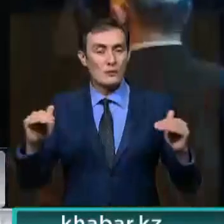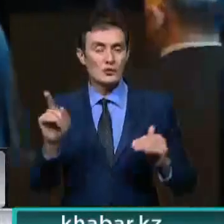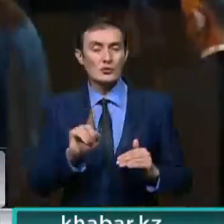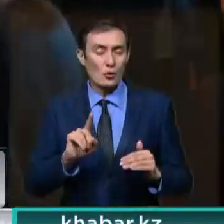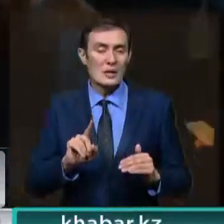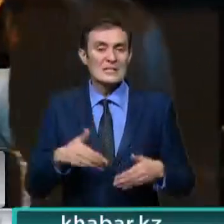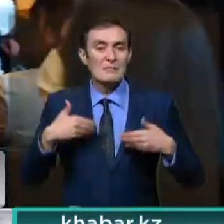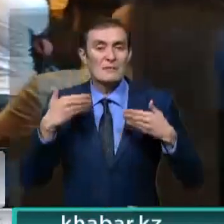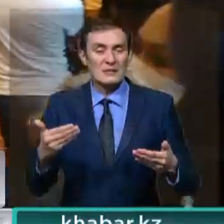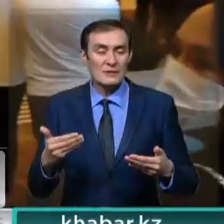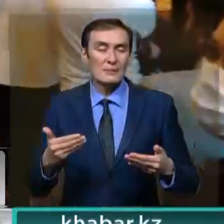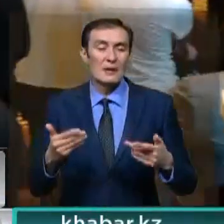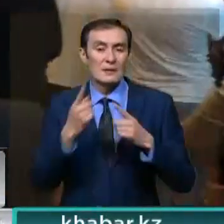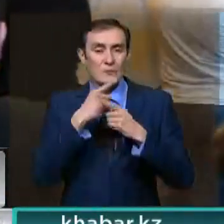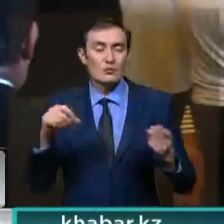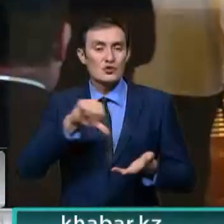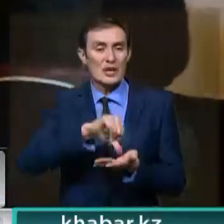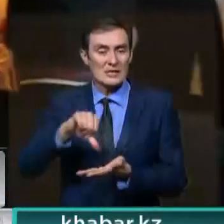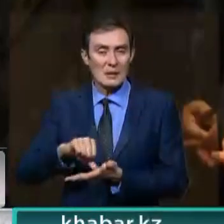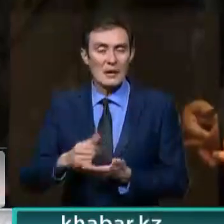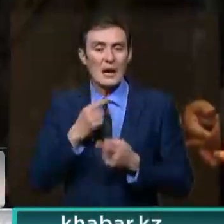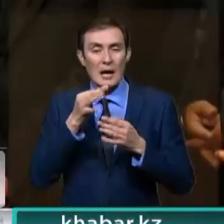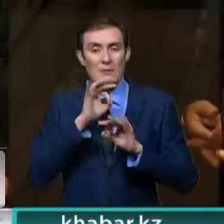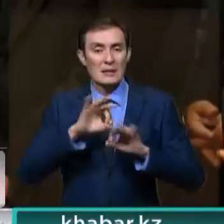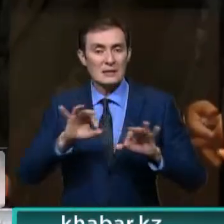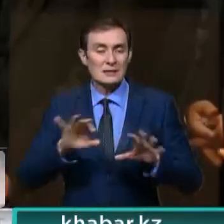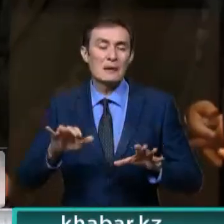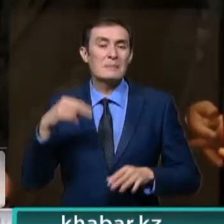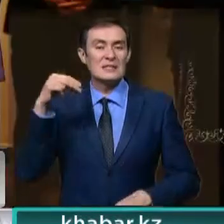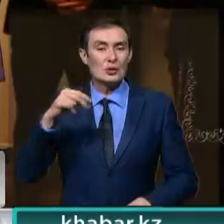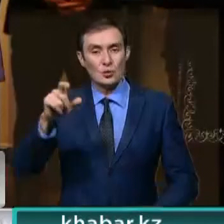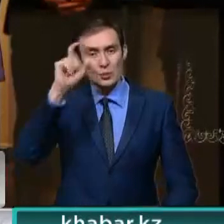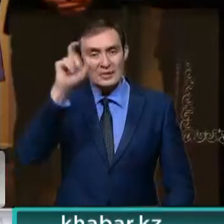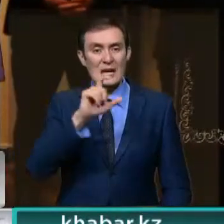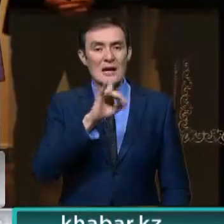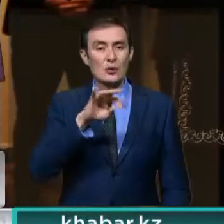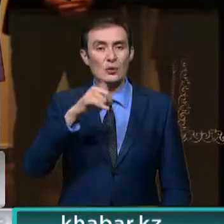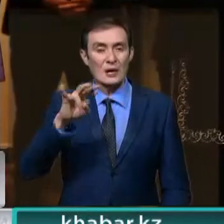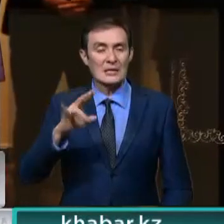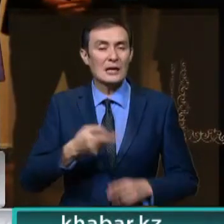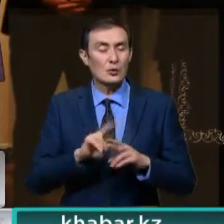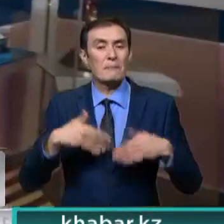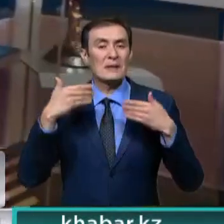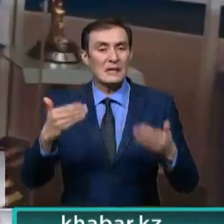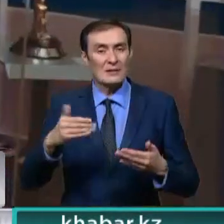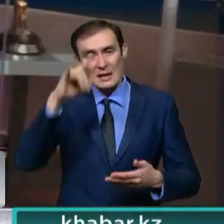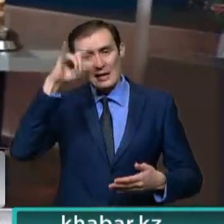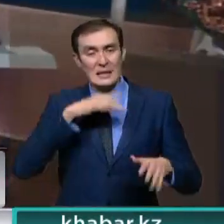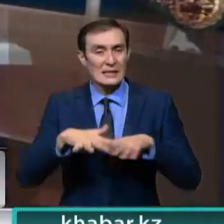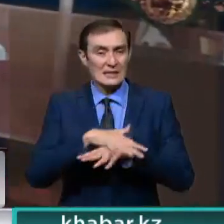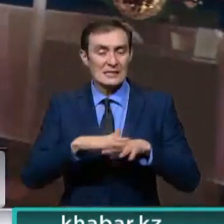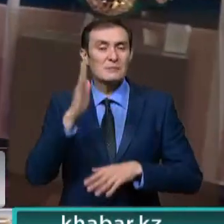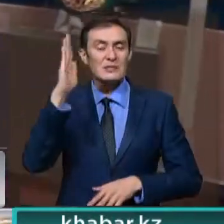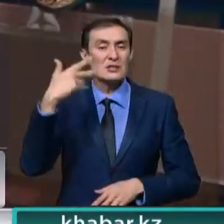что с приветственным адресом гостям и участникам обратился президент Турции Реджеп Эрдоган, который поздравил казахстанцев с